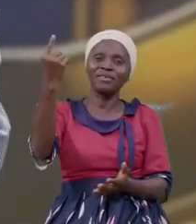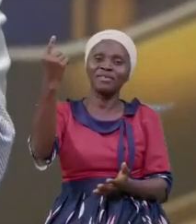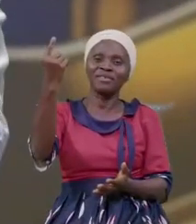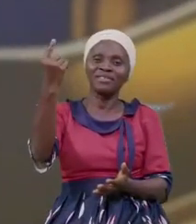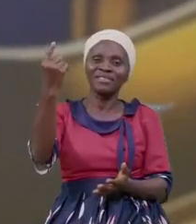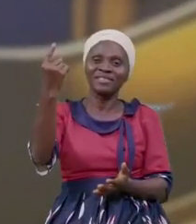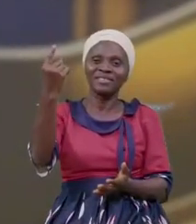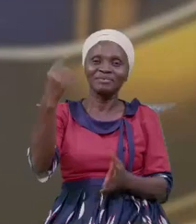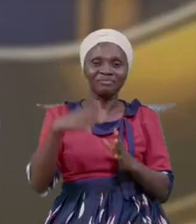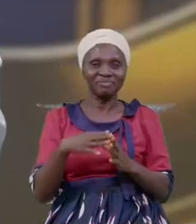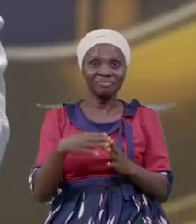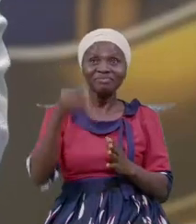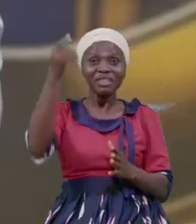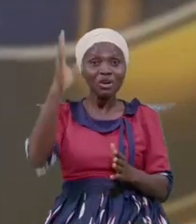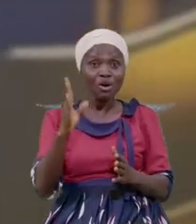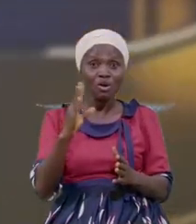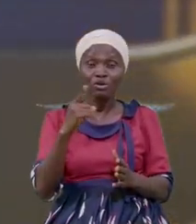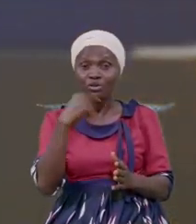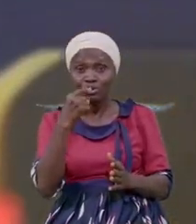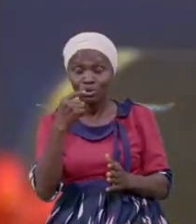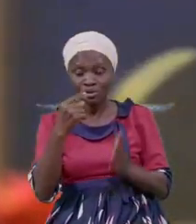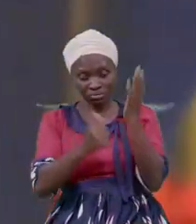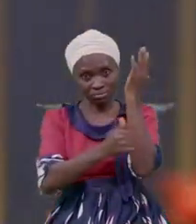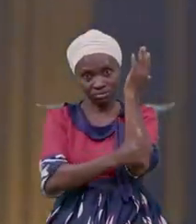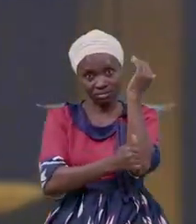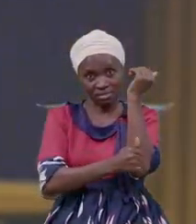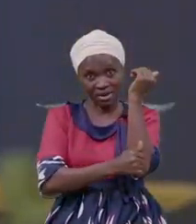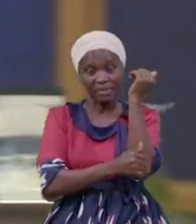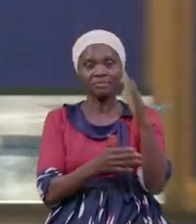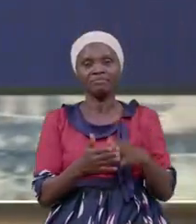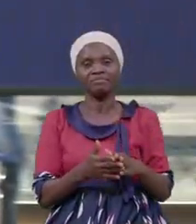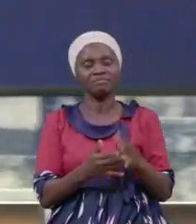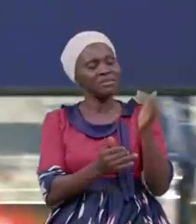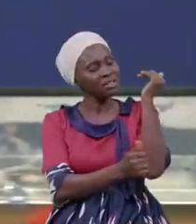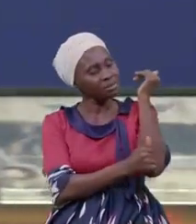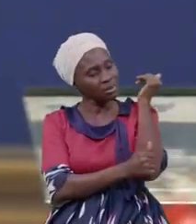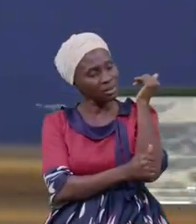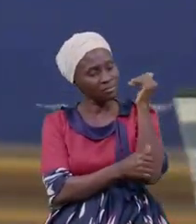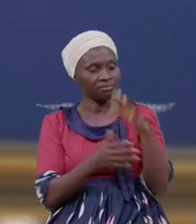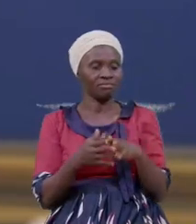haut Dieu a dit Abraham Abraham